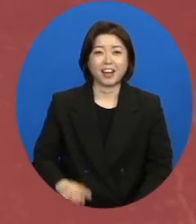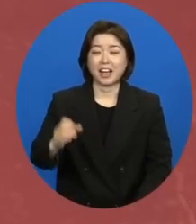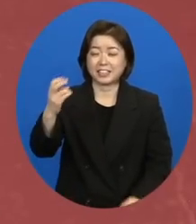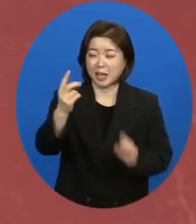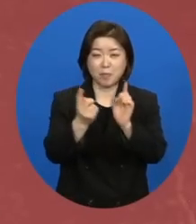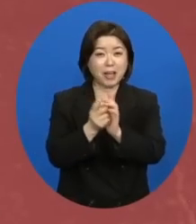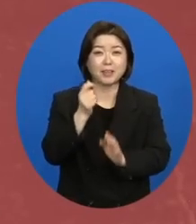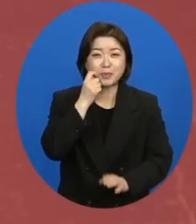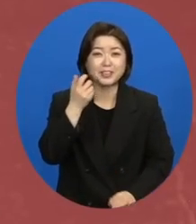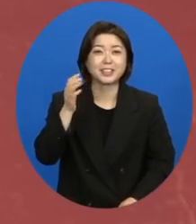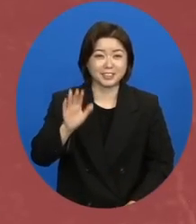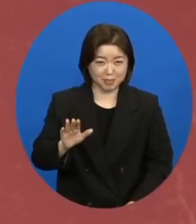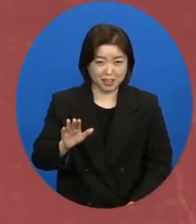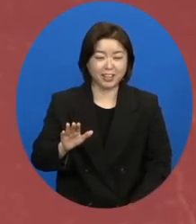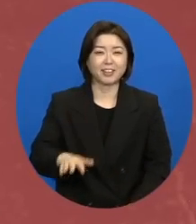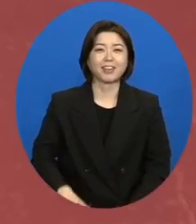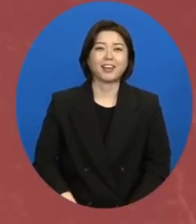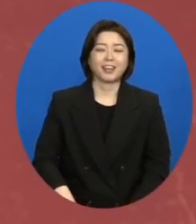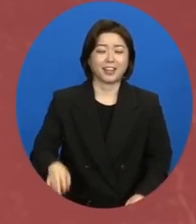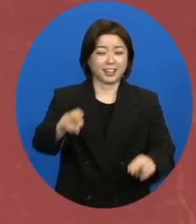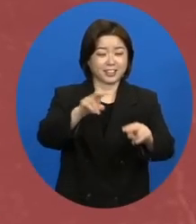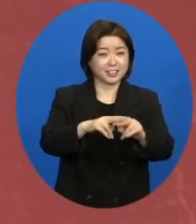본 분이지만 그냥 그분이